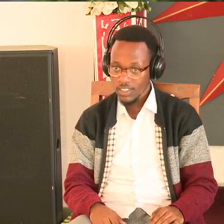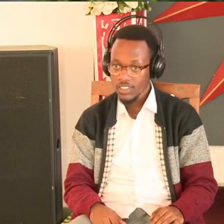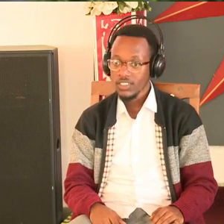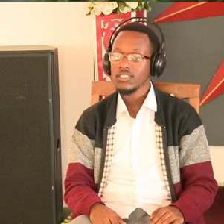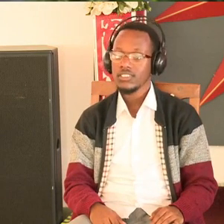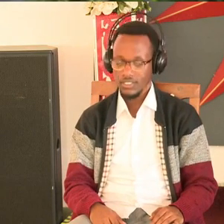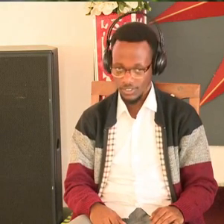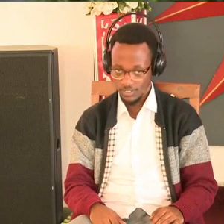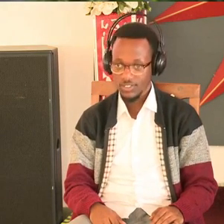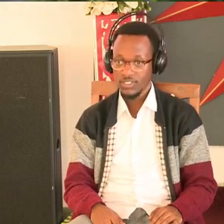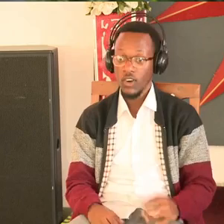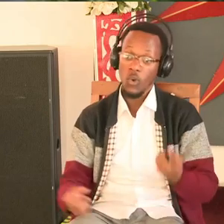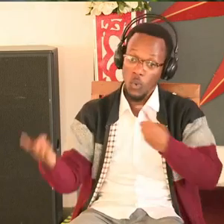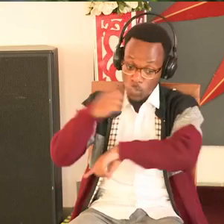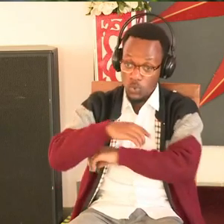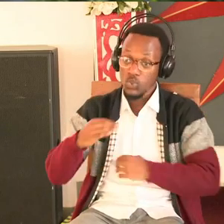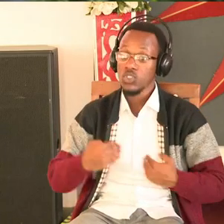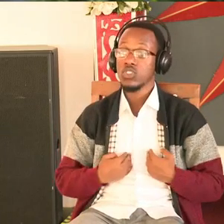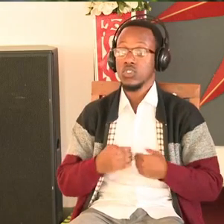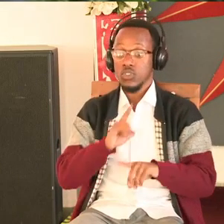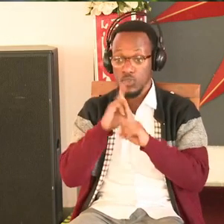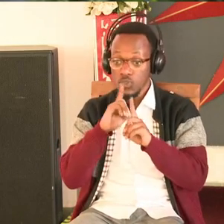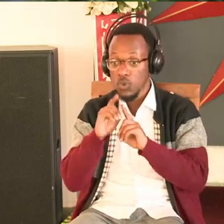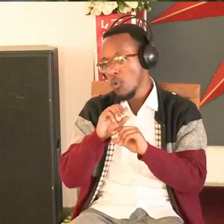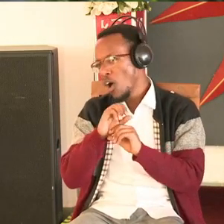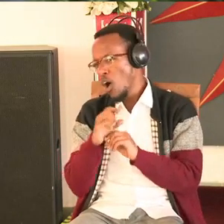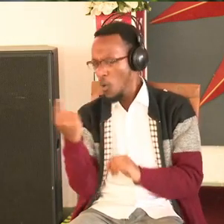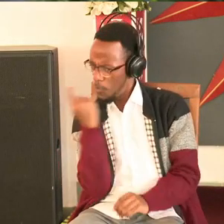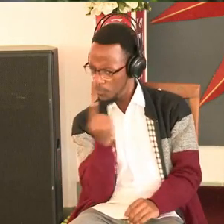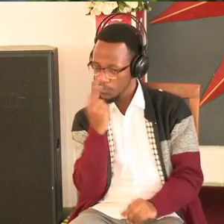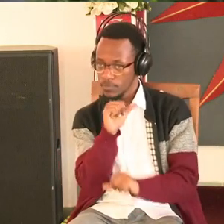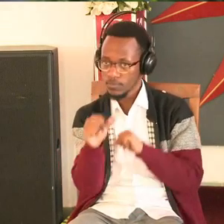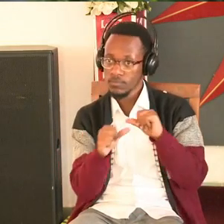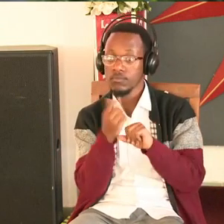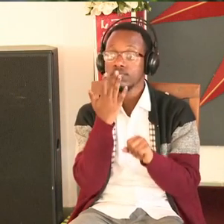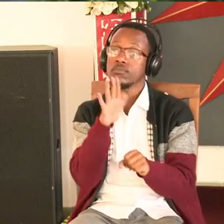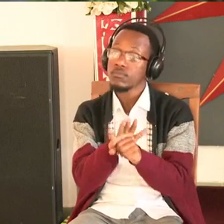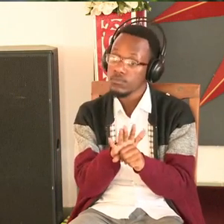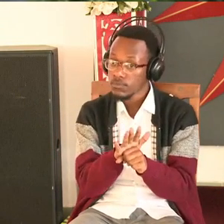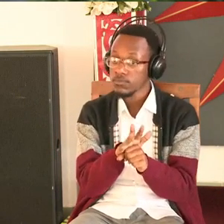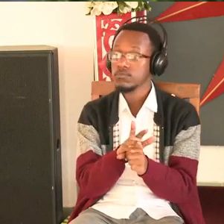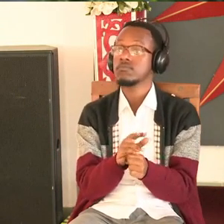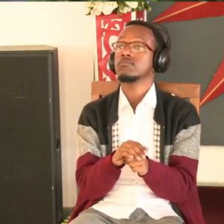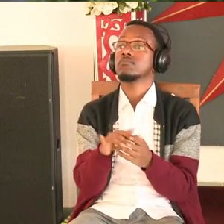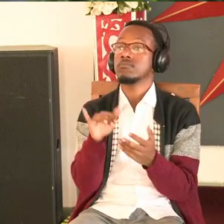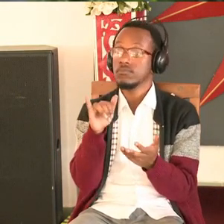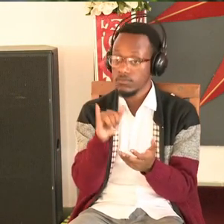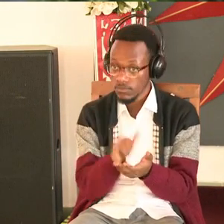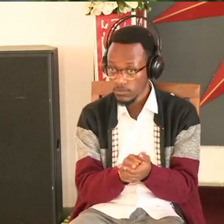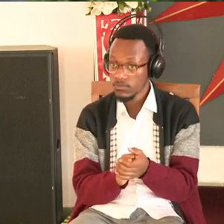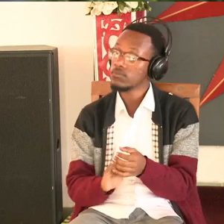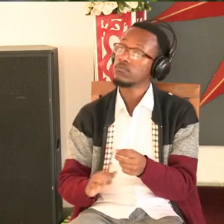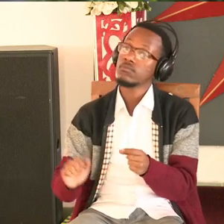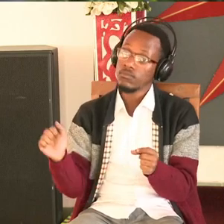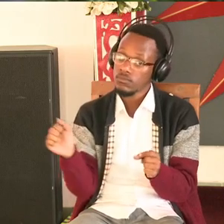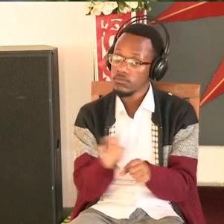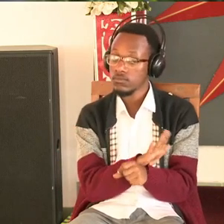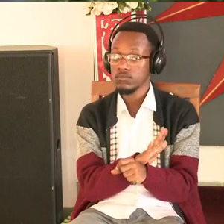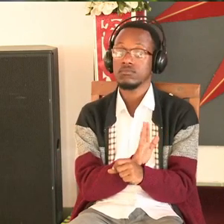nta kindi turi kuvuga que de la promesse, uretse kuvuga amasezerano, uretse kuvuga